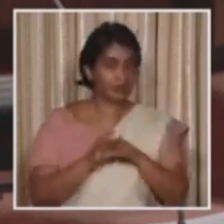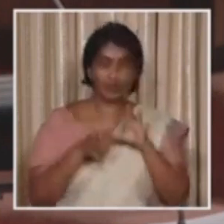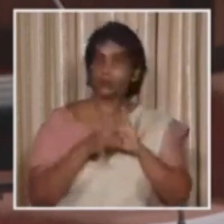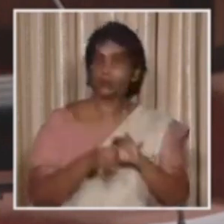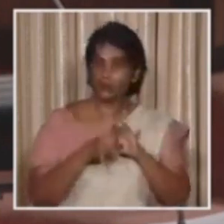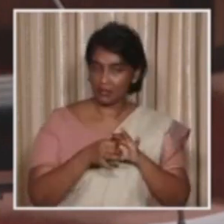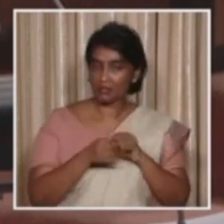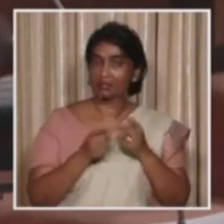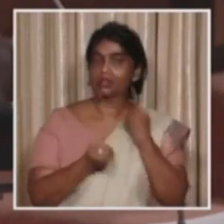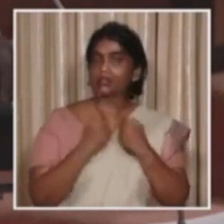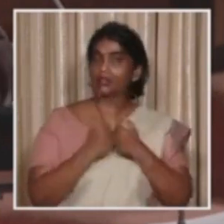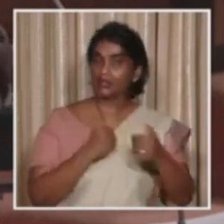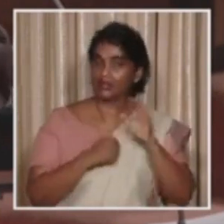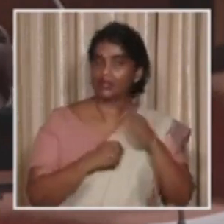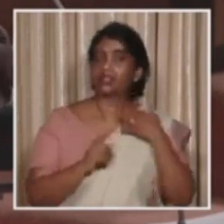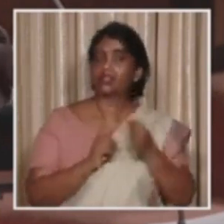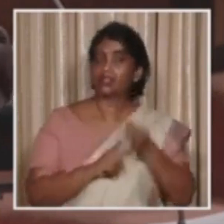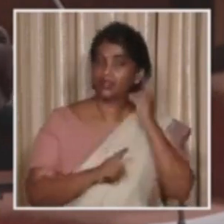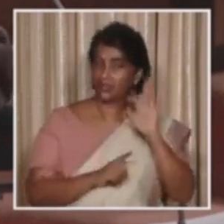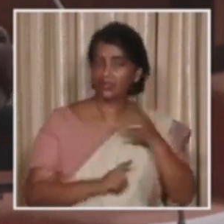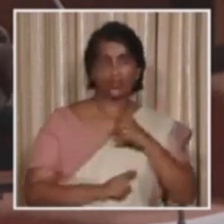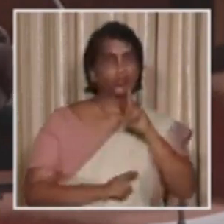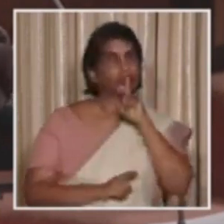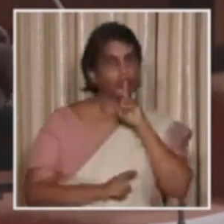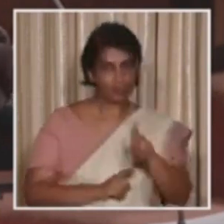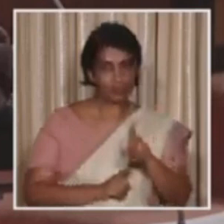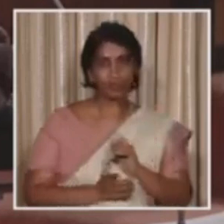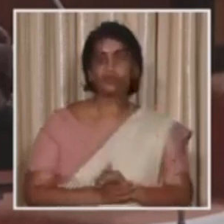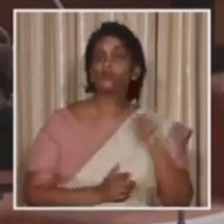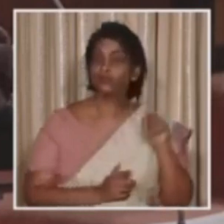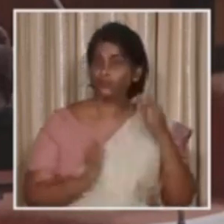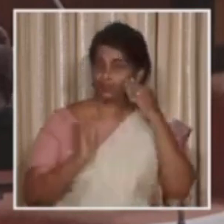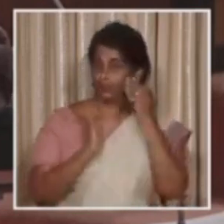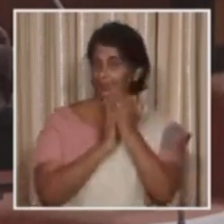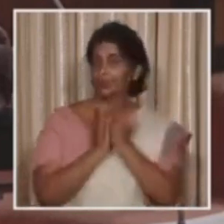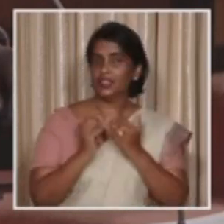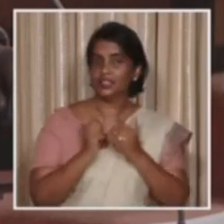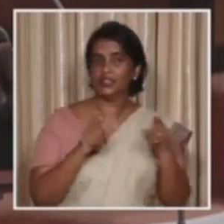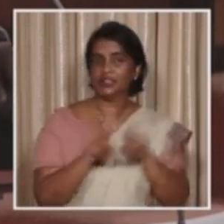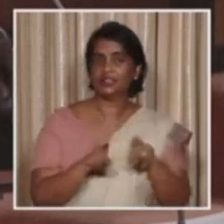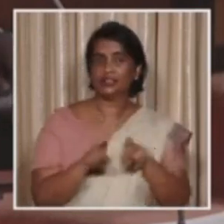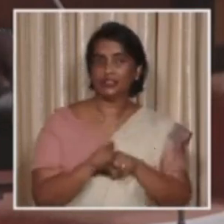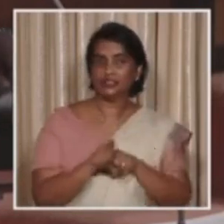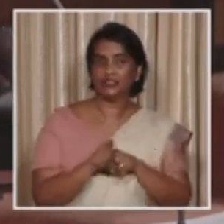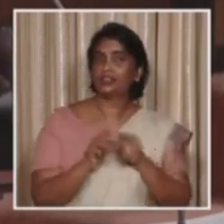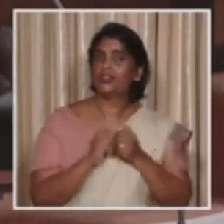ஜனாதிபதியிடம் ஒரு வேண்டுகோளை விடுக்கின்றேன். இந்த விடயத்திலே நீங்கள் நியாயமாக நடக்க